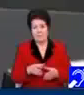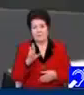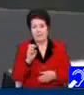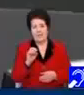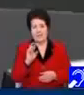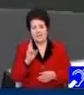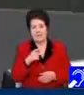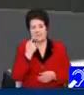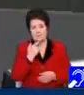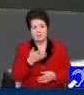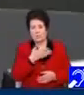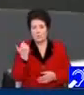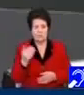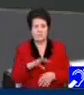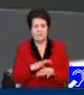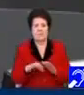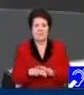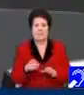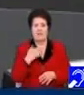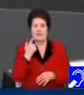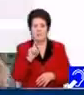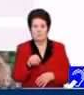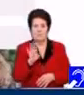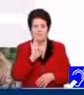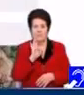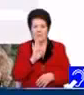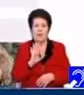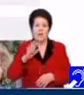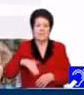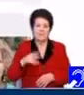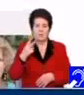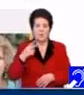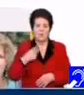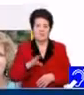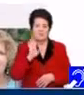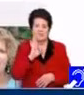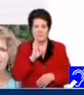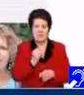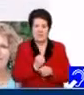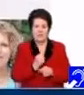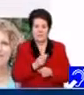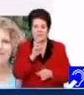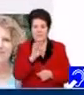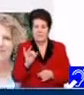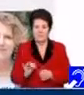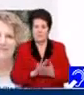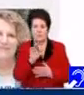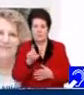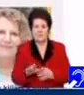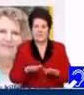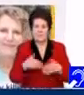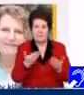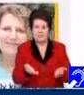a declarat că nu există o discriminare sistemică asupra femeilor. Peste 20 de femei care lucrează pentru BBC ca jurnaliste și